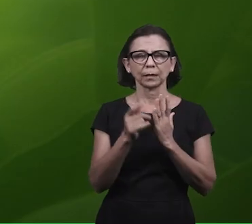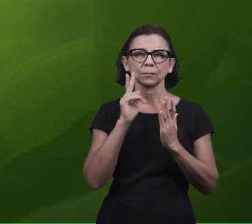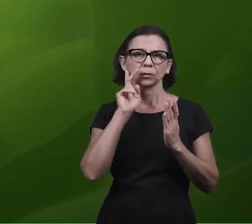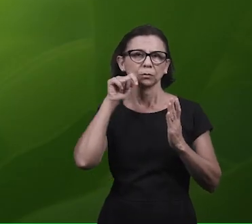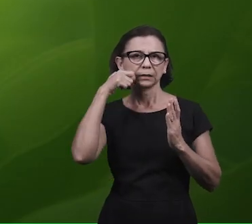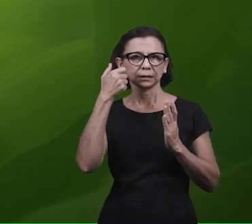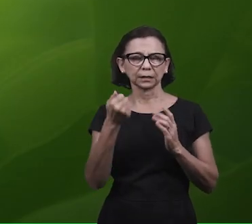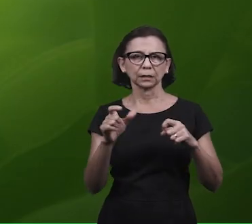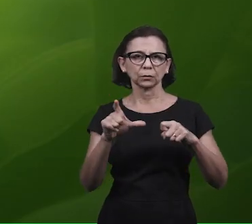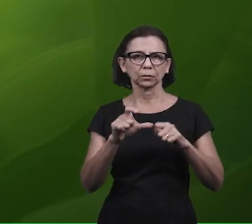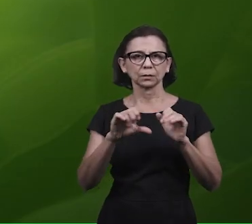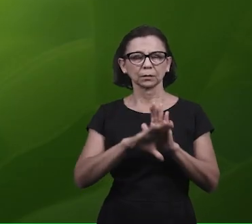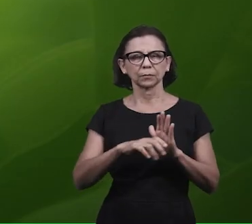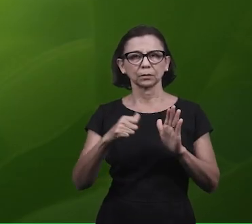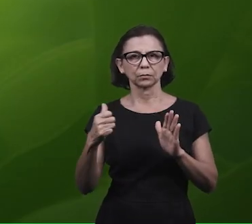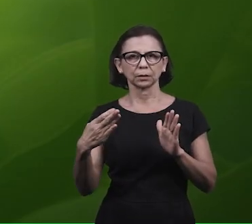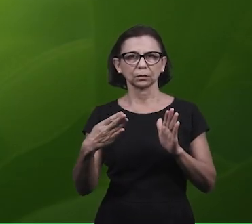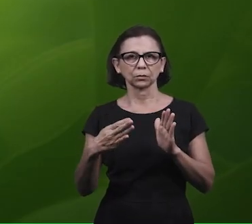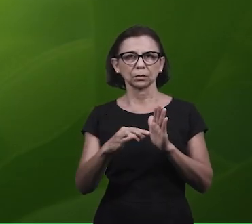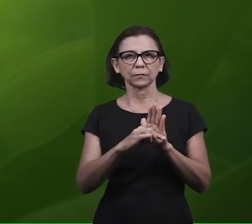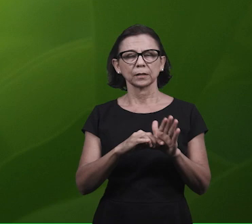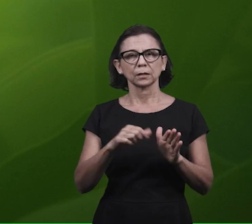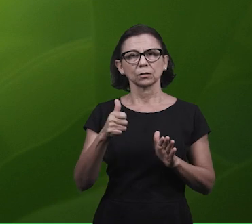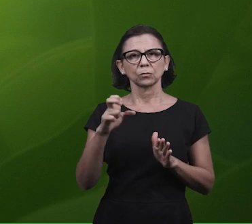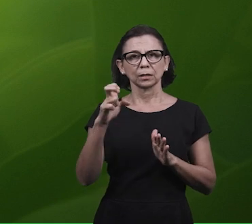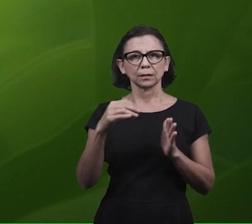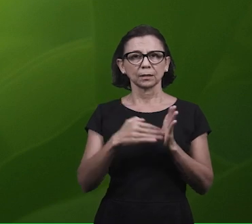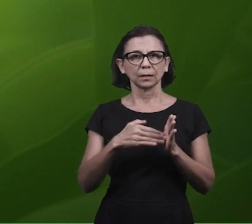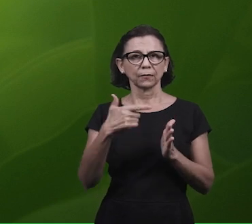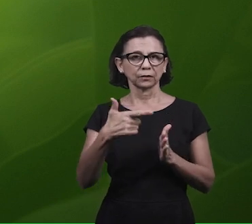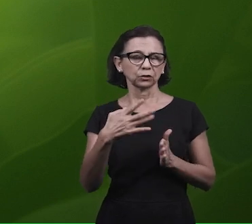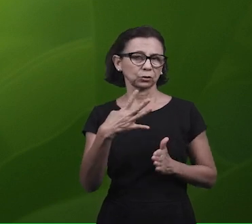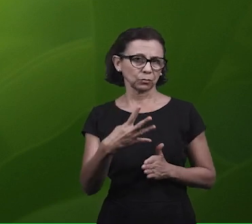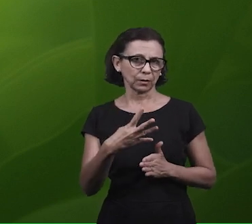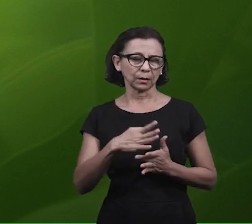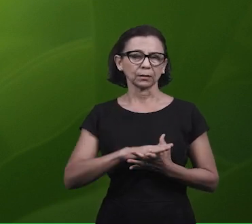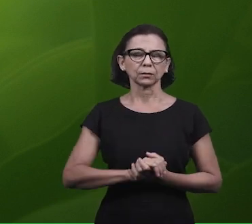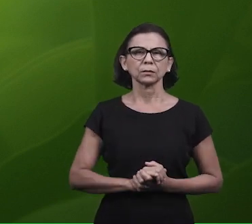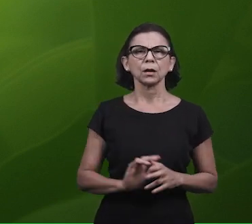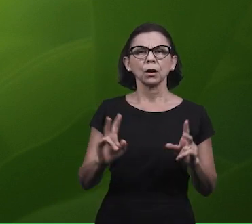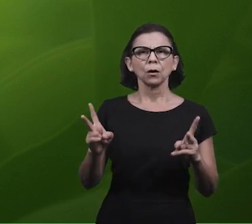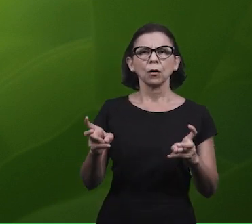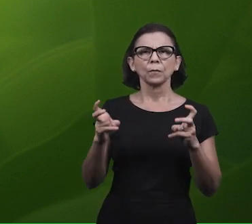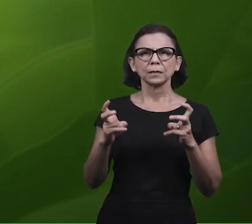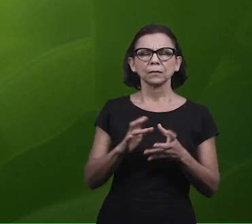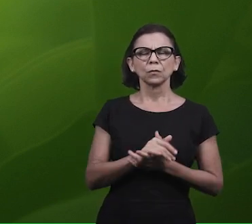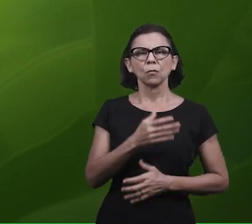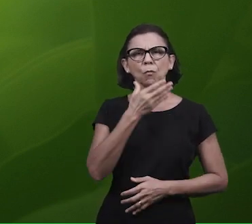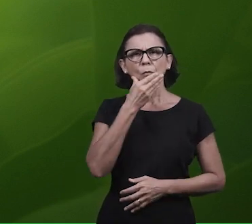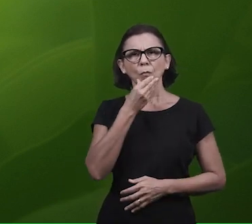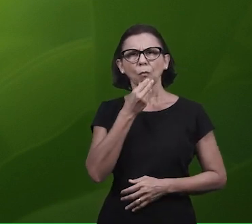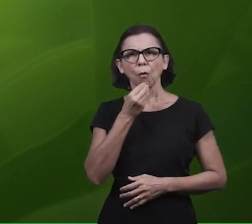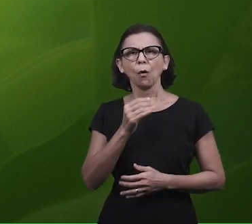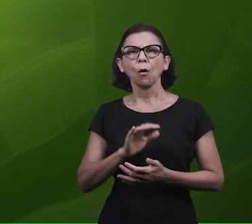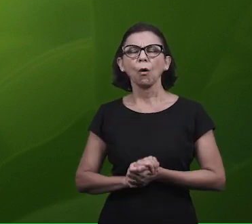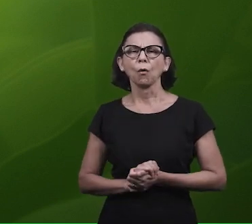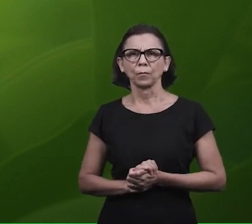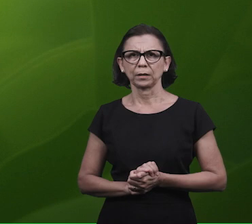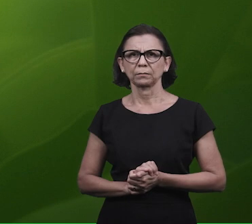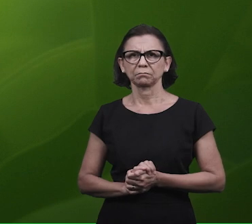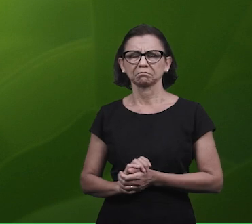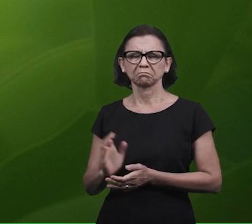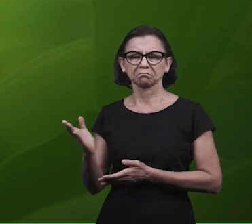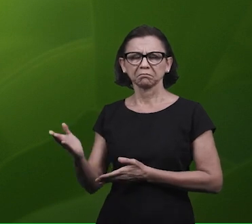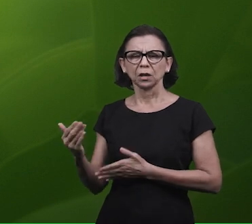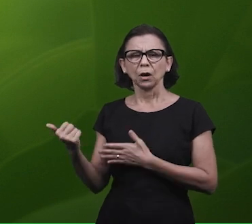à propos de la parabole de la grande scène. L'évangile de Luc, chapitre 14, versets 15 et 24. En elle,